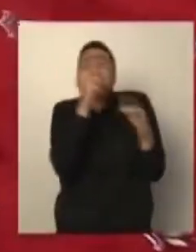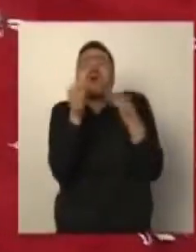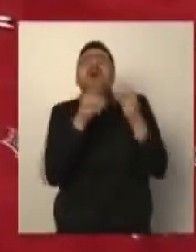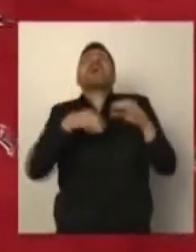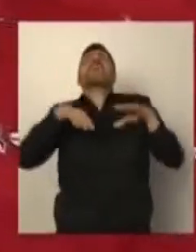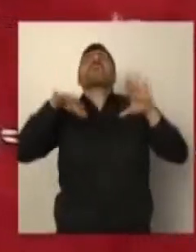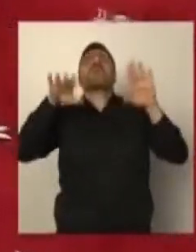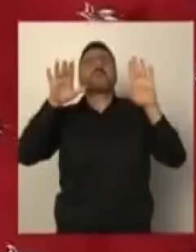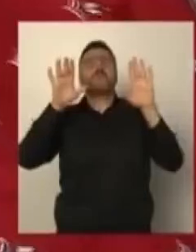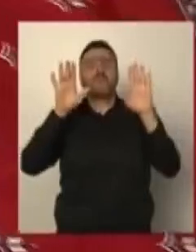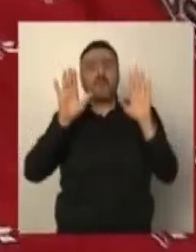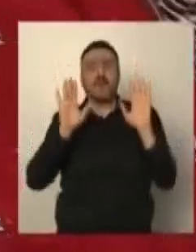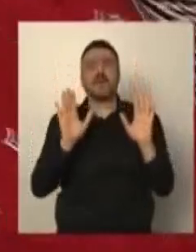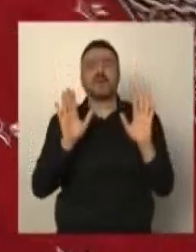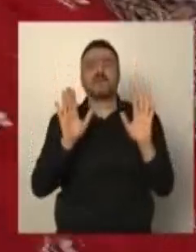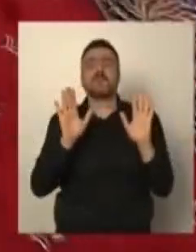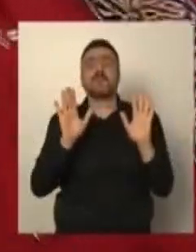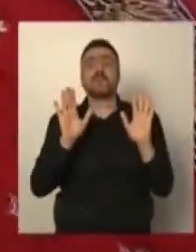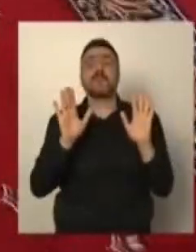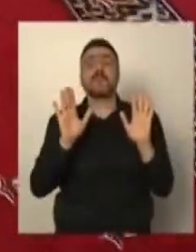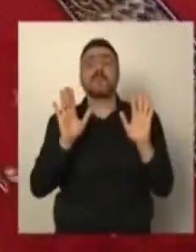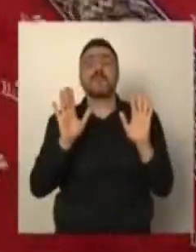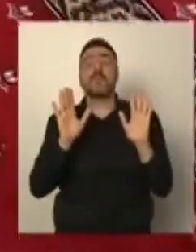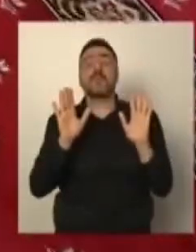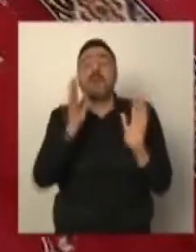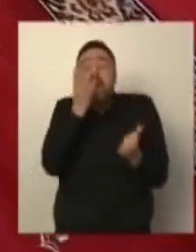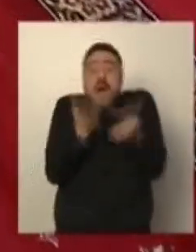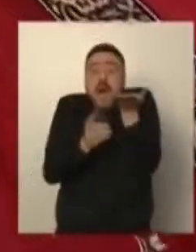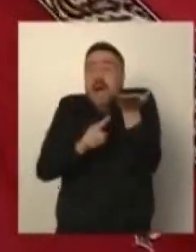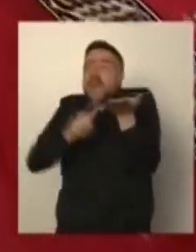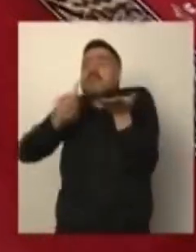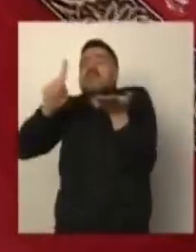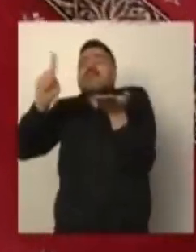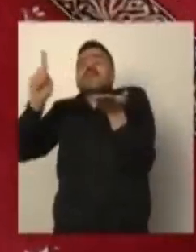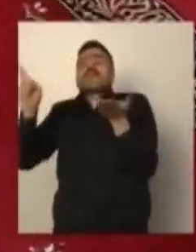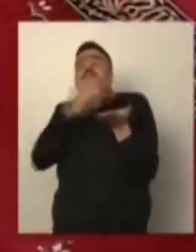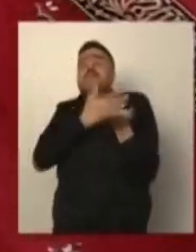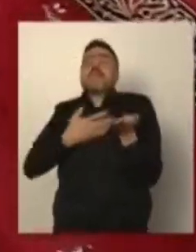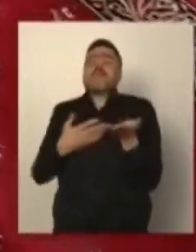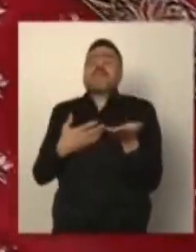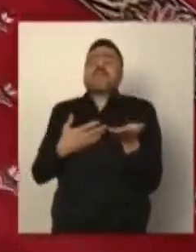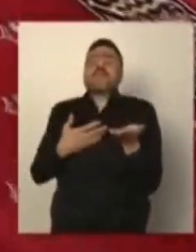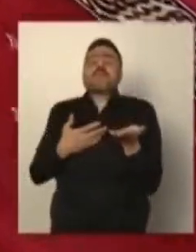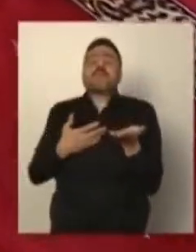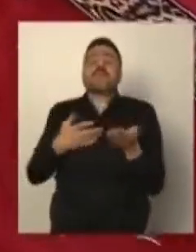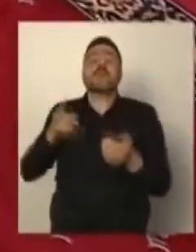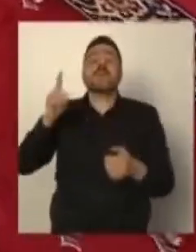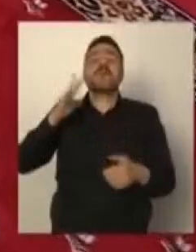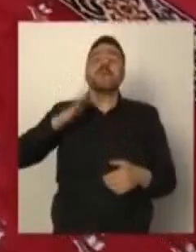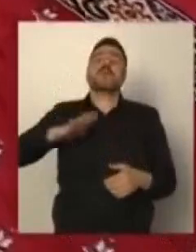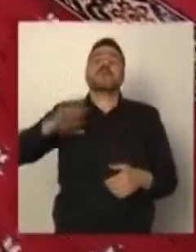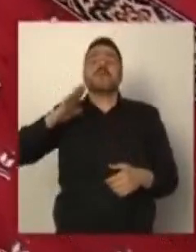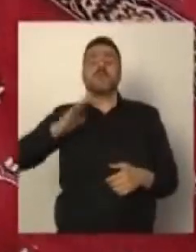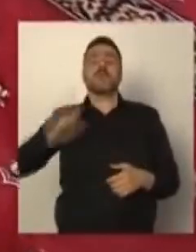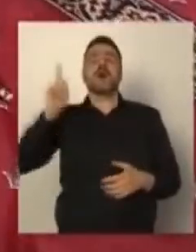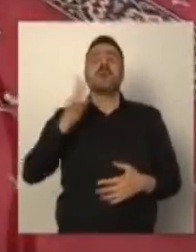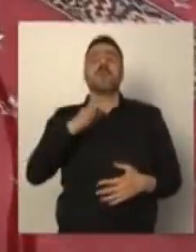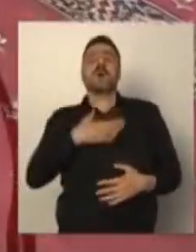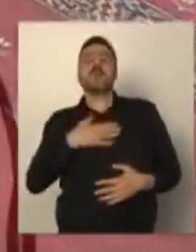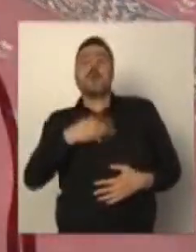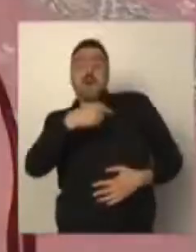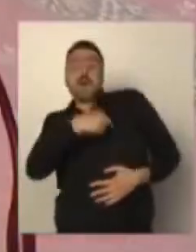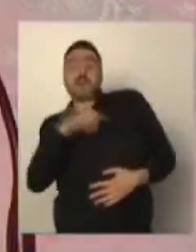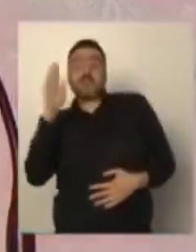eyleme. Ebedi hayatın kalıcı sevgisine yönlendir. Allah'ım, kalbimizi